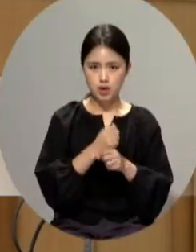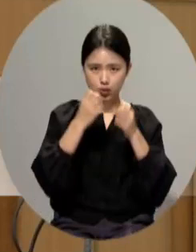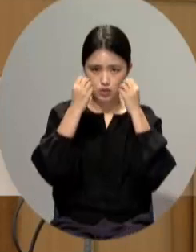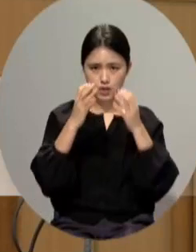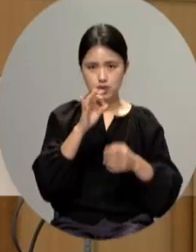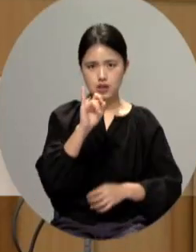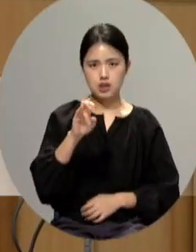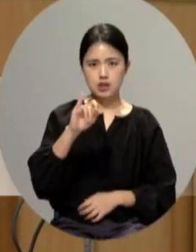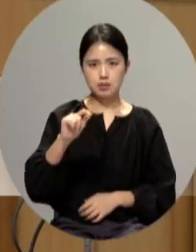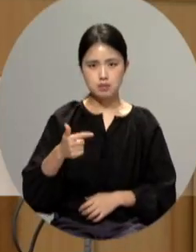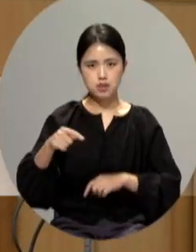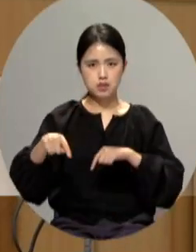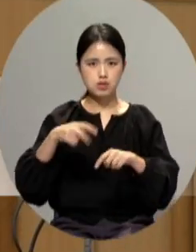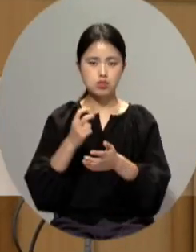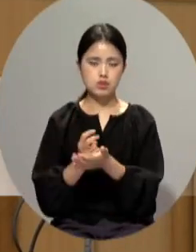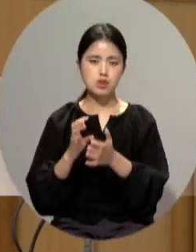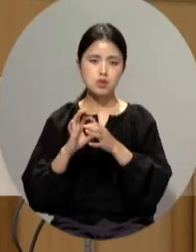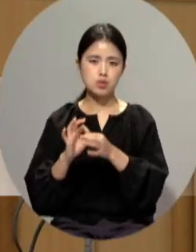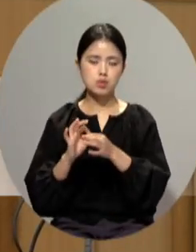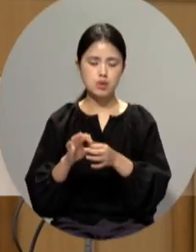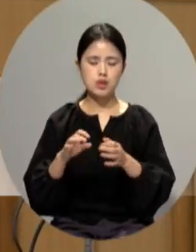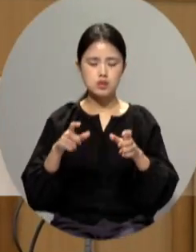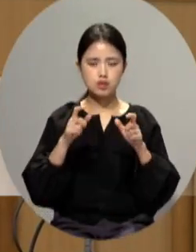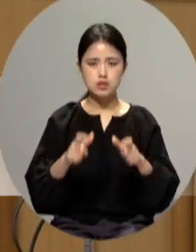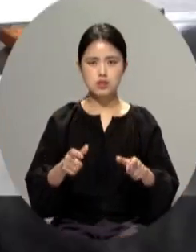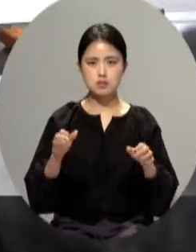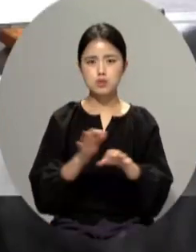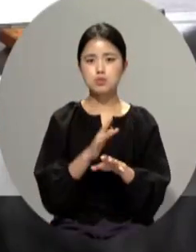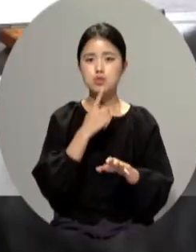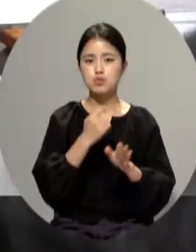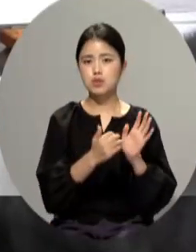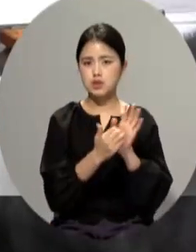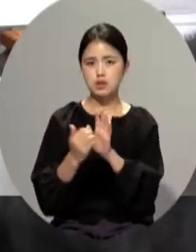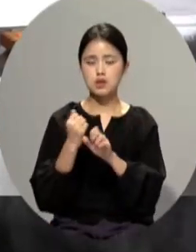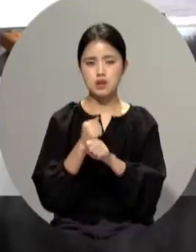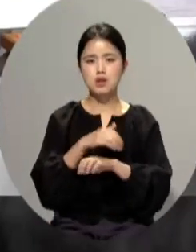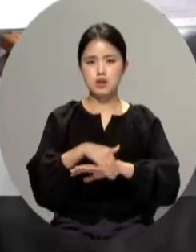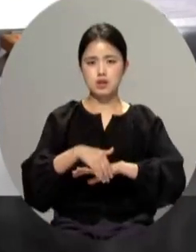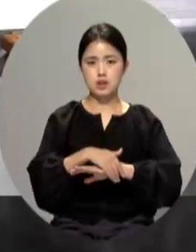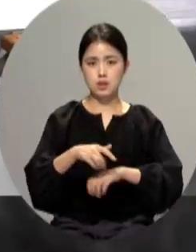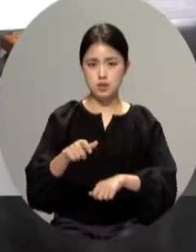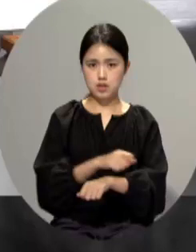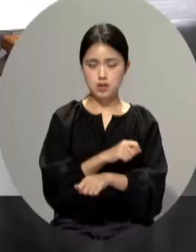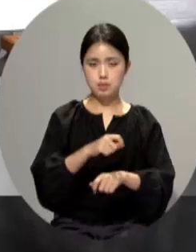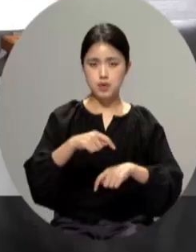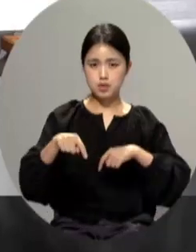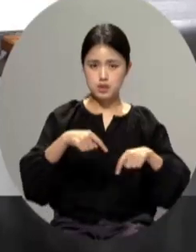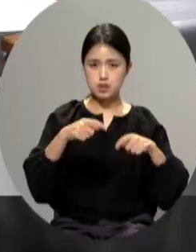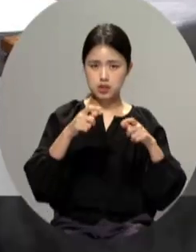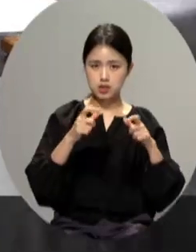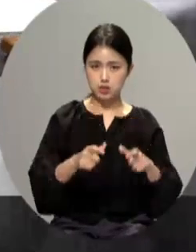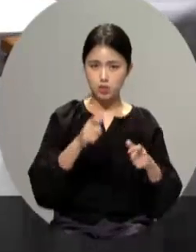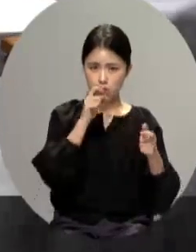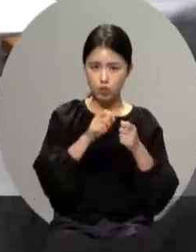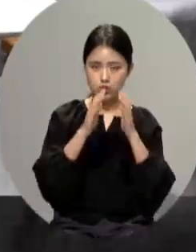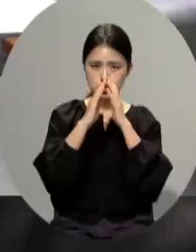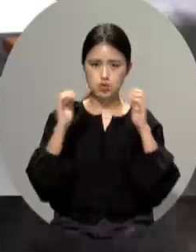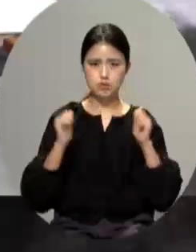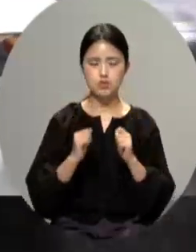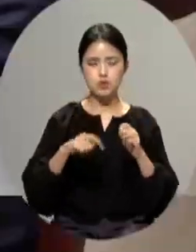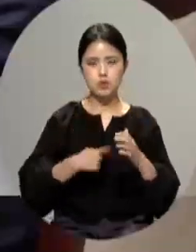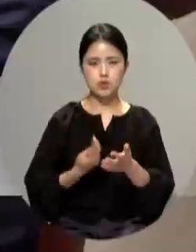통해 지방 소멸 위기에 공동 대응하기로 했습니다. 이번 협약은 특별자치도 시대를 앞둔 전라북도가